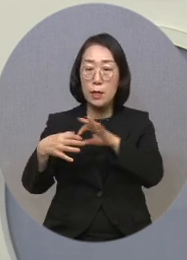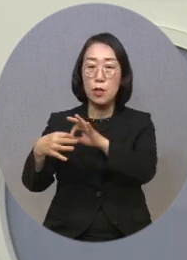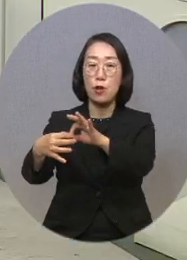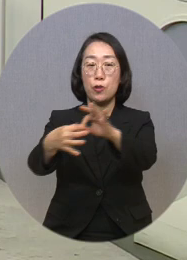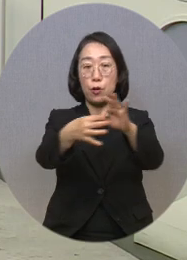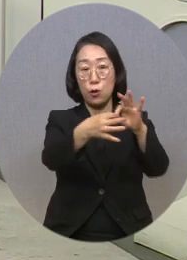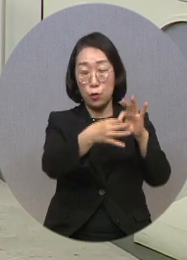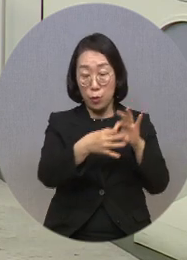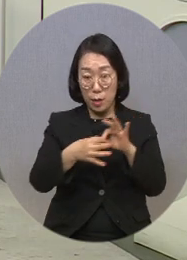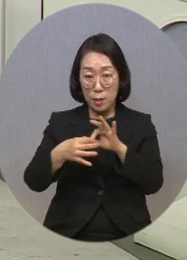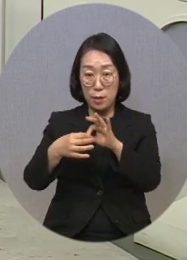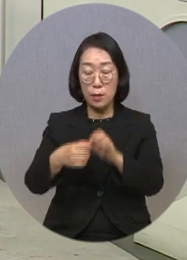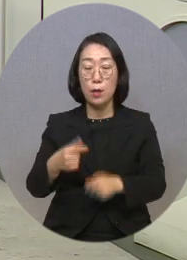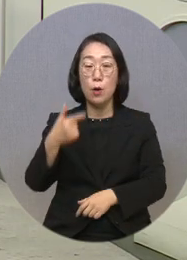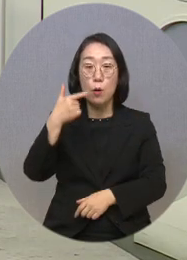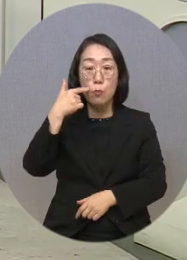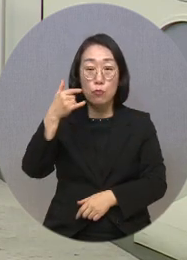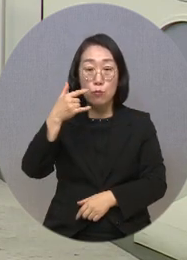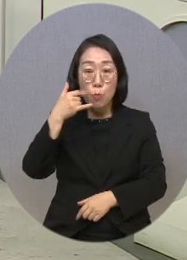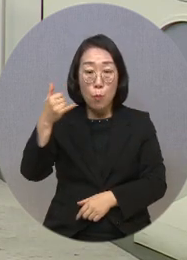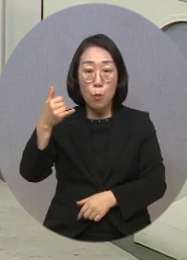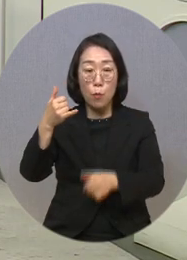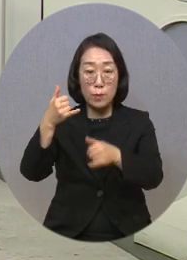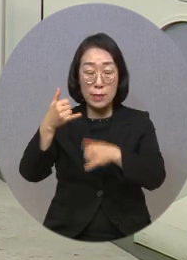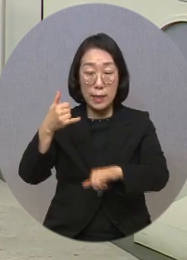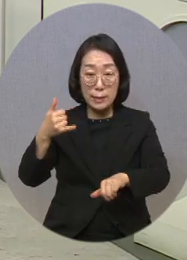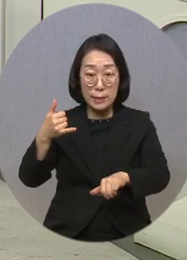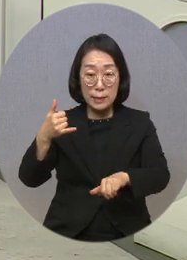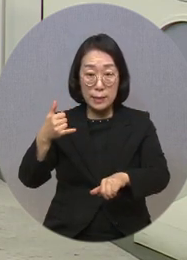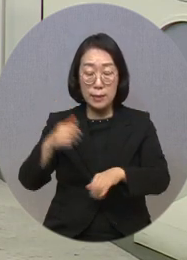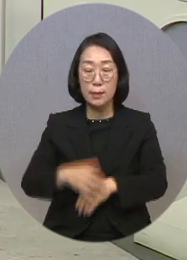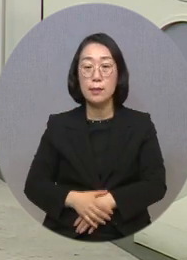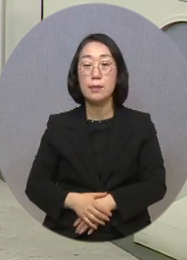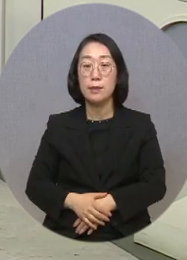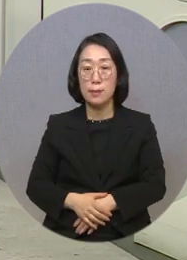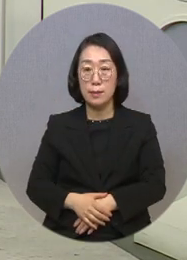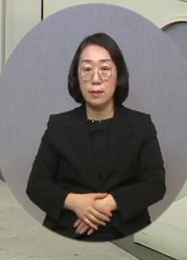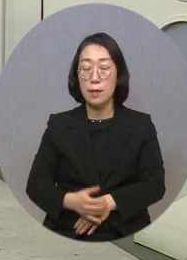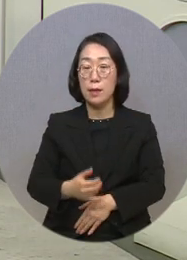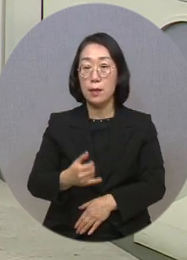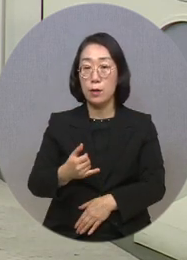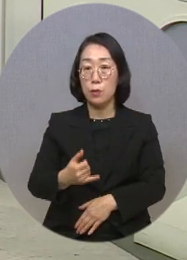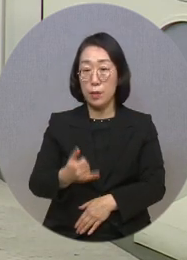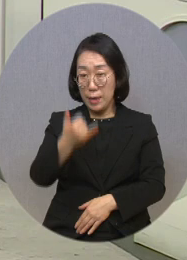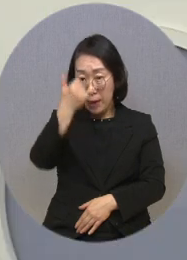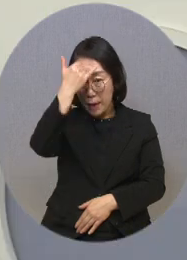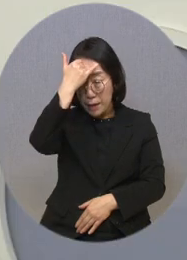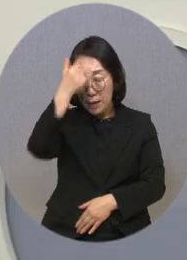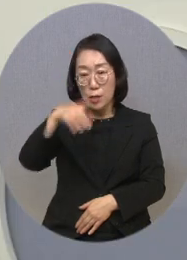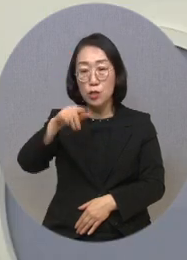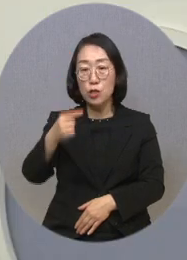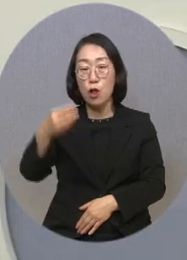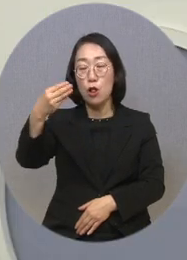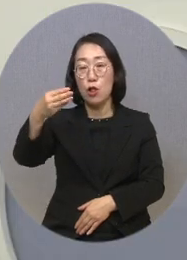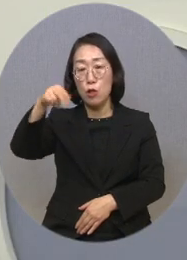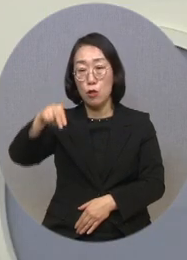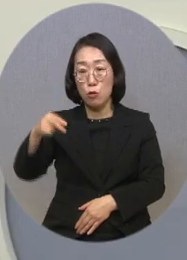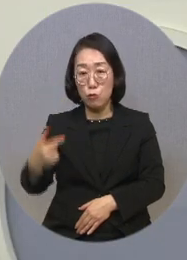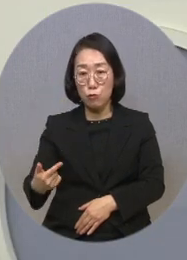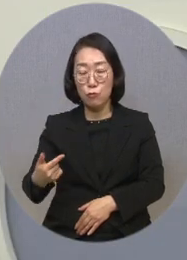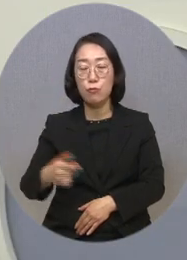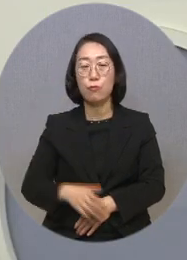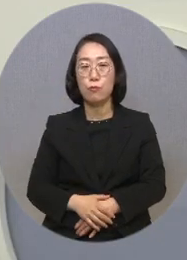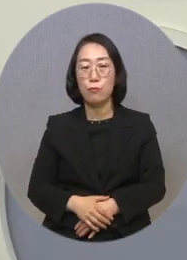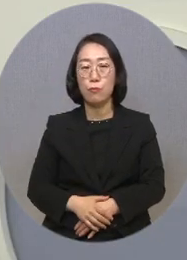내려오고 있는 아. 그러한 가족의 사이에 부모 자식 간의 천륜이라고 하잖아요. 네. 그러한